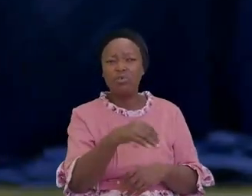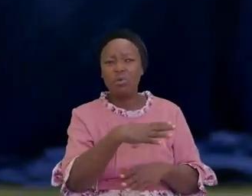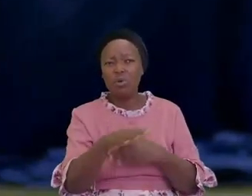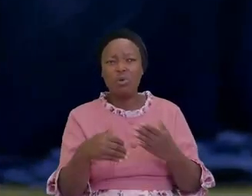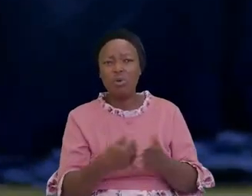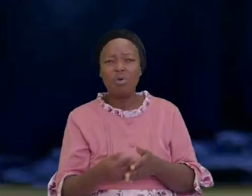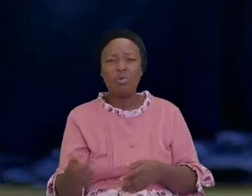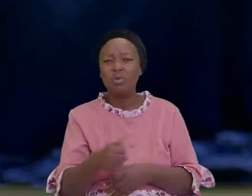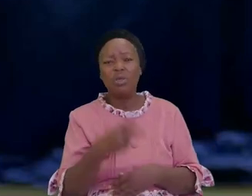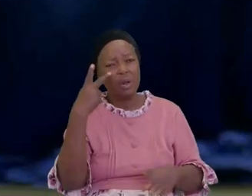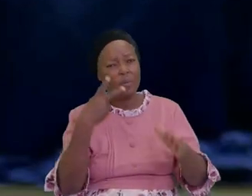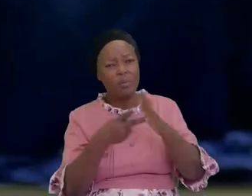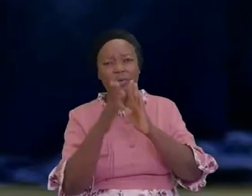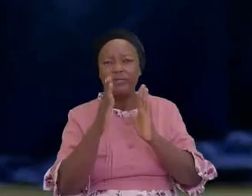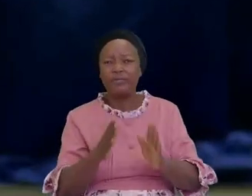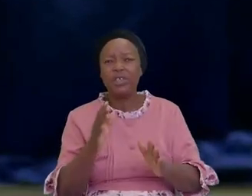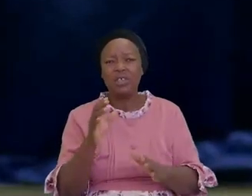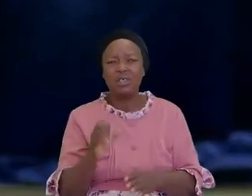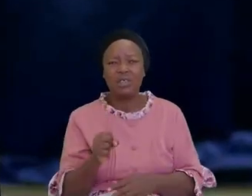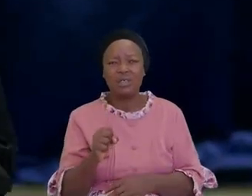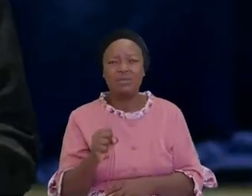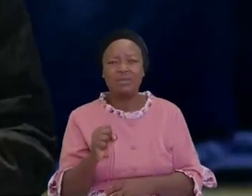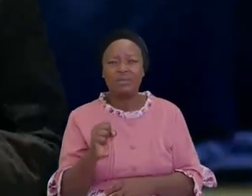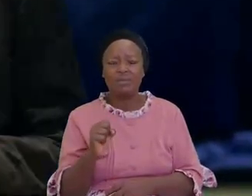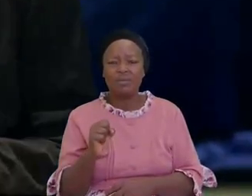Elle a fait détruire les autres prophètes.